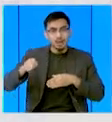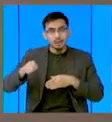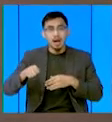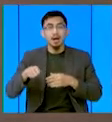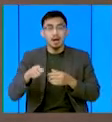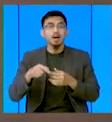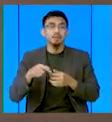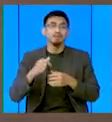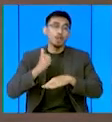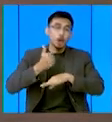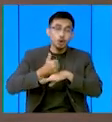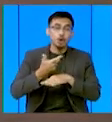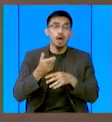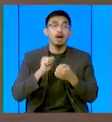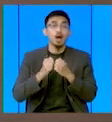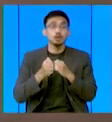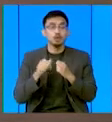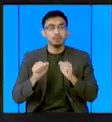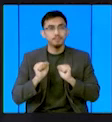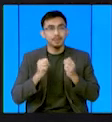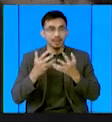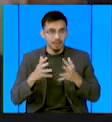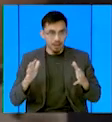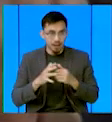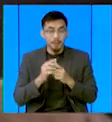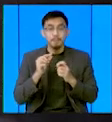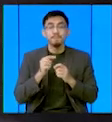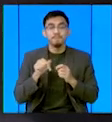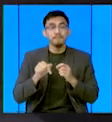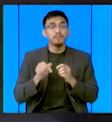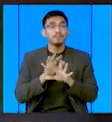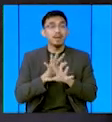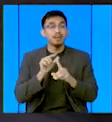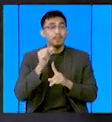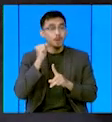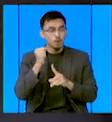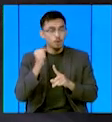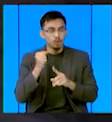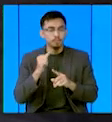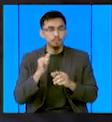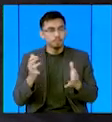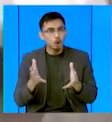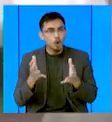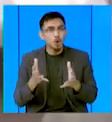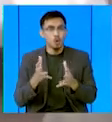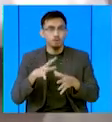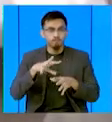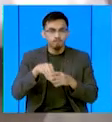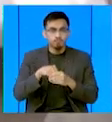ini. RPA Perindo berkomitmen mengawal kasus ini yang juga melibatkan oknum PNS dan pegawai BUMN hingga